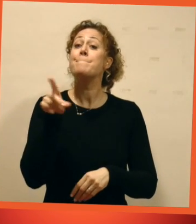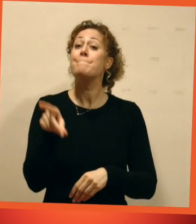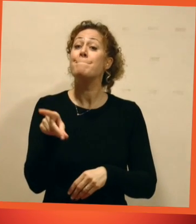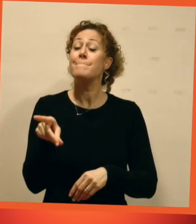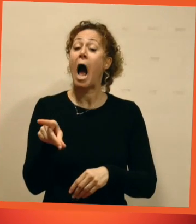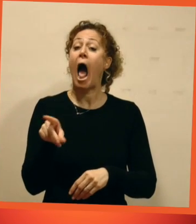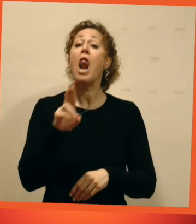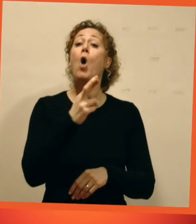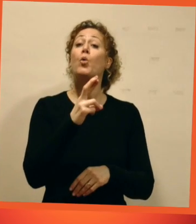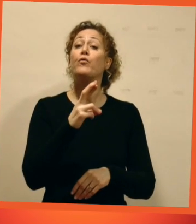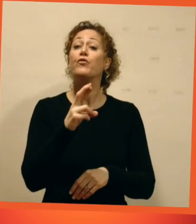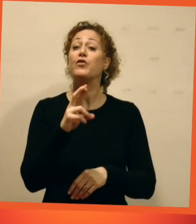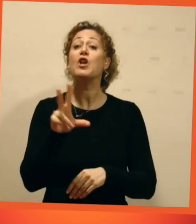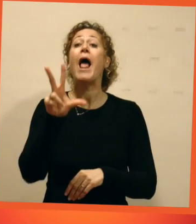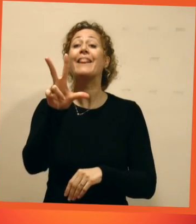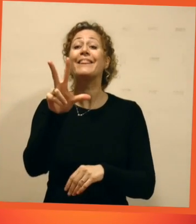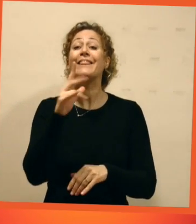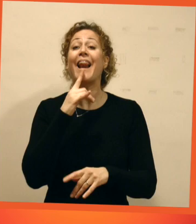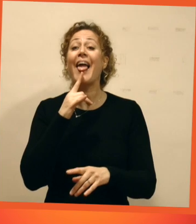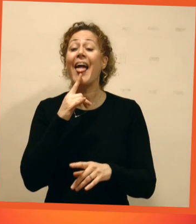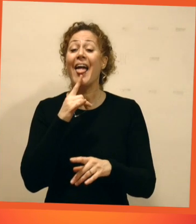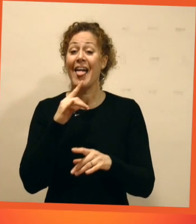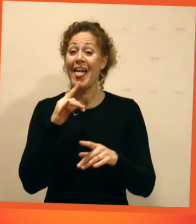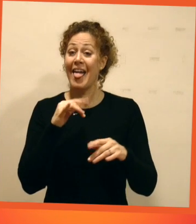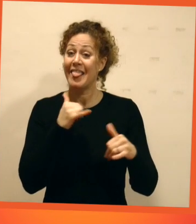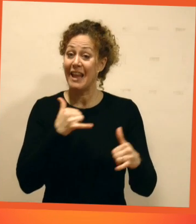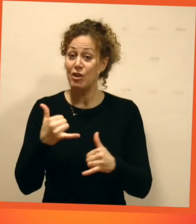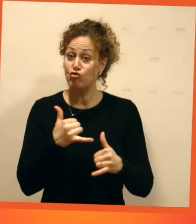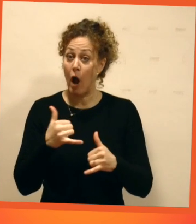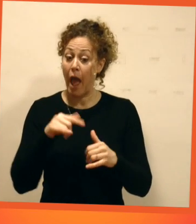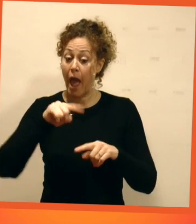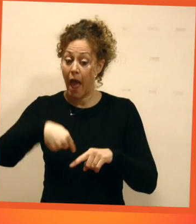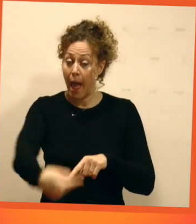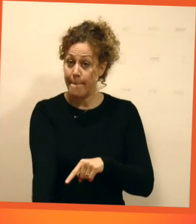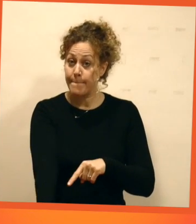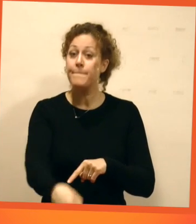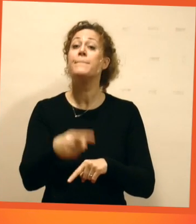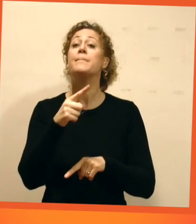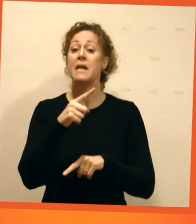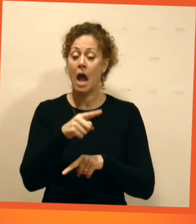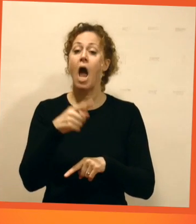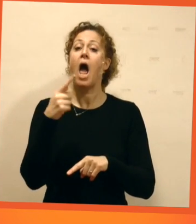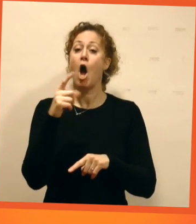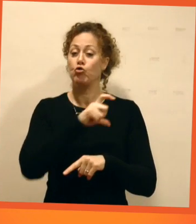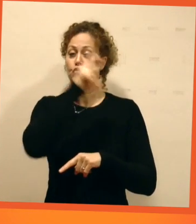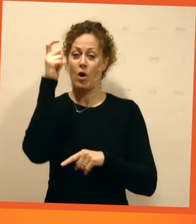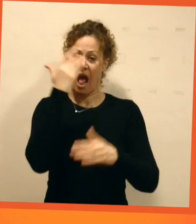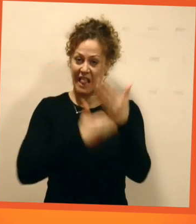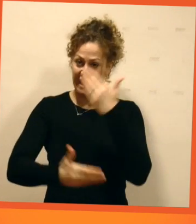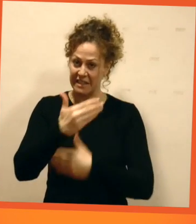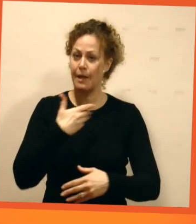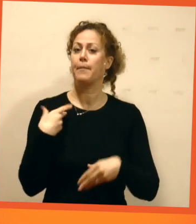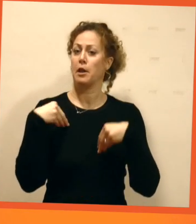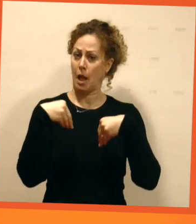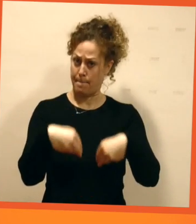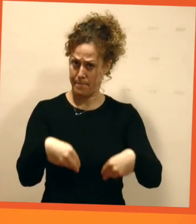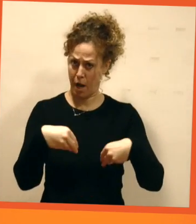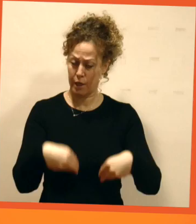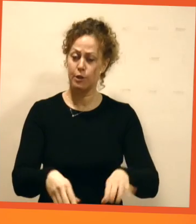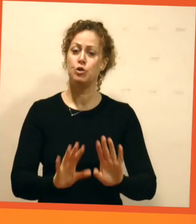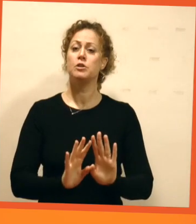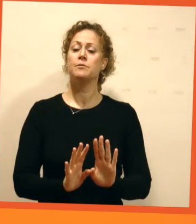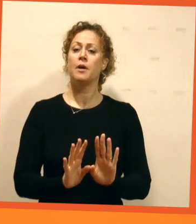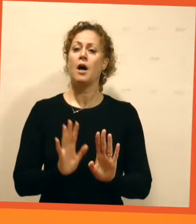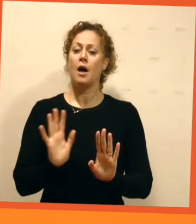giornata della disabilità, che avverrà il 3 di dicembre. Queste sono, diciamo, le cosine più imminenti. Ed è un'agenda